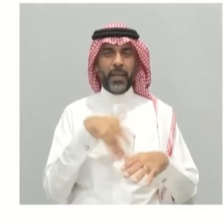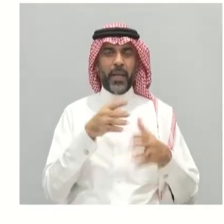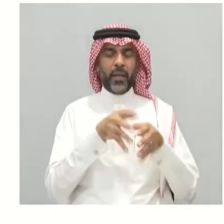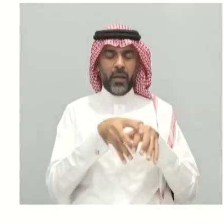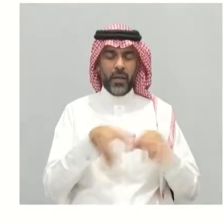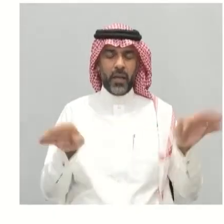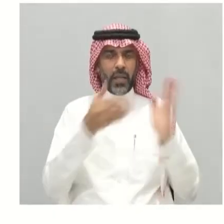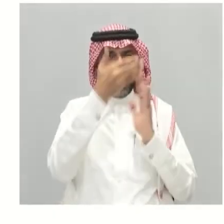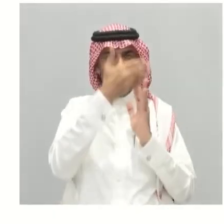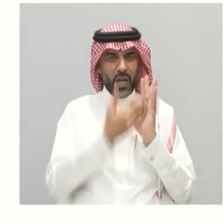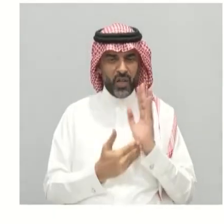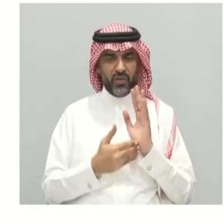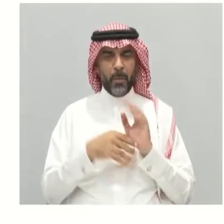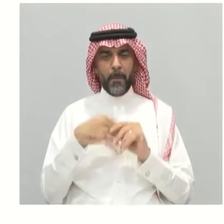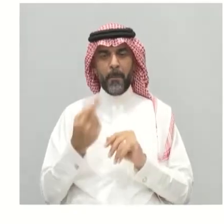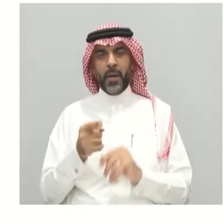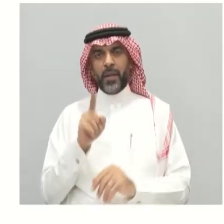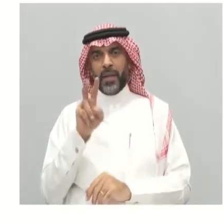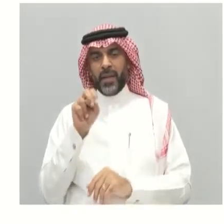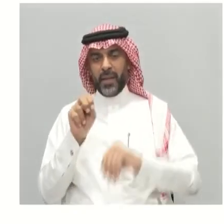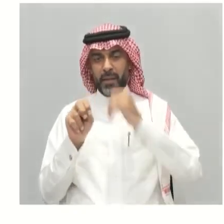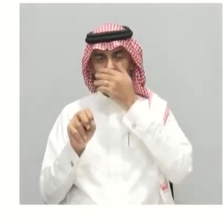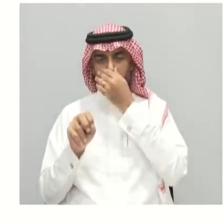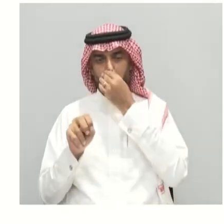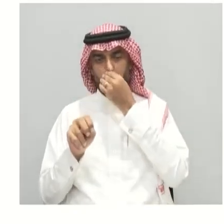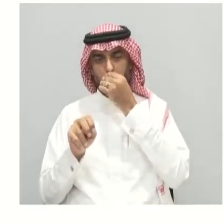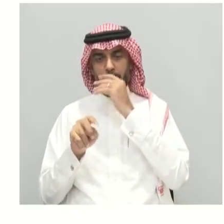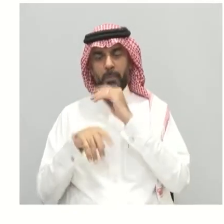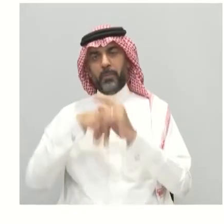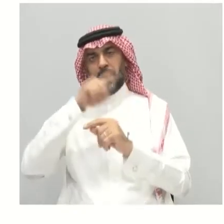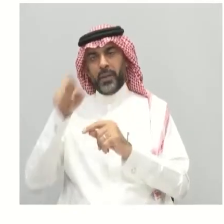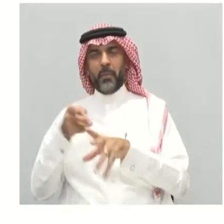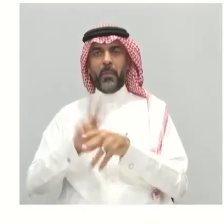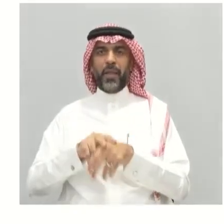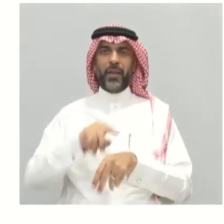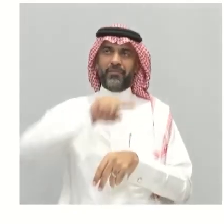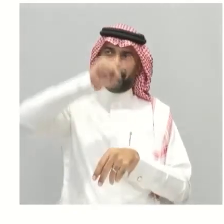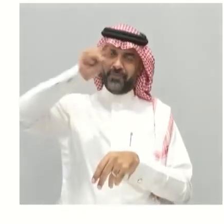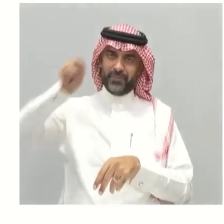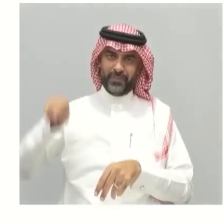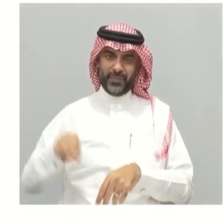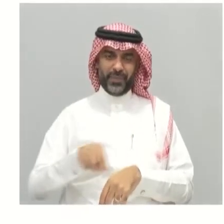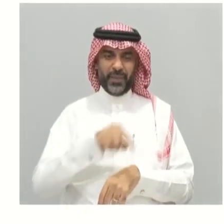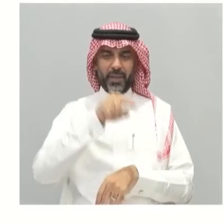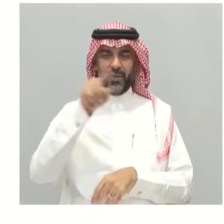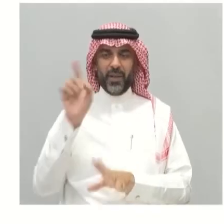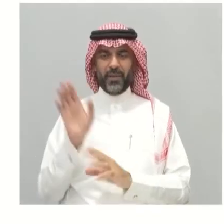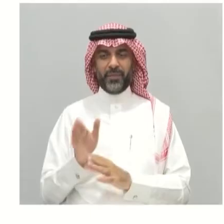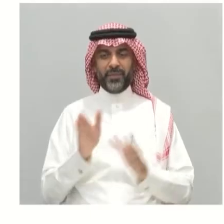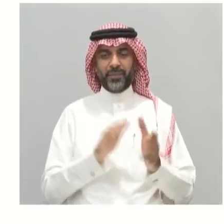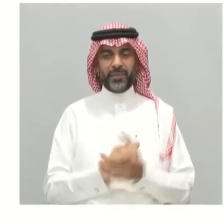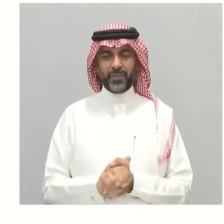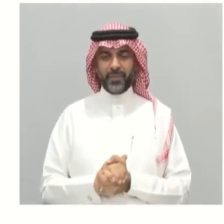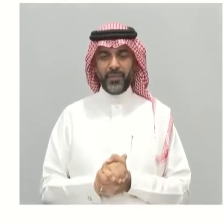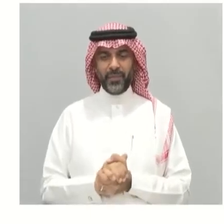بعد ذلك ابواغ وان انتم يكون عندي الطور ماذا المشيجي بهذا الشكل هنا نلاحظ كم نلاحظ